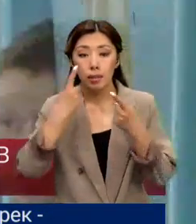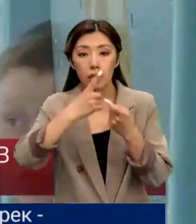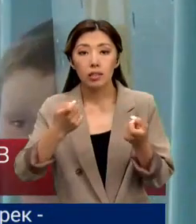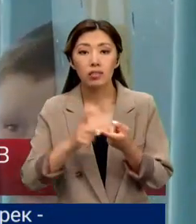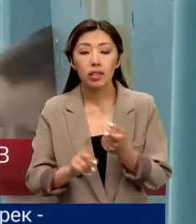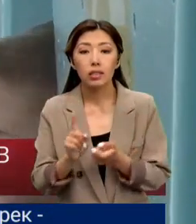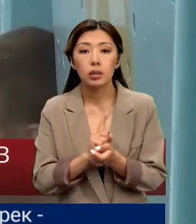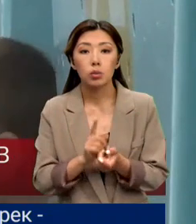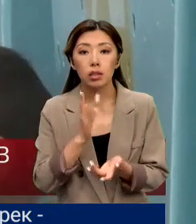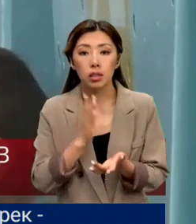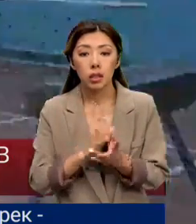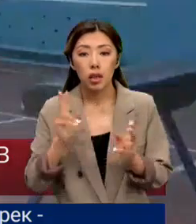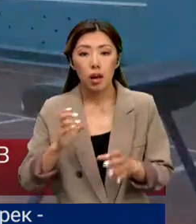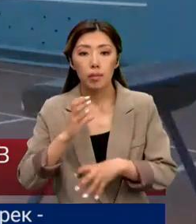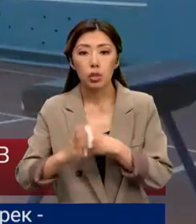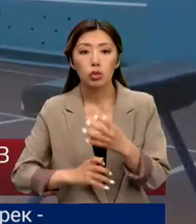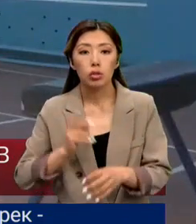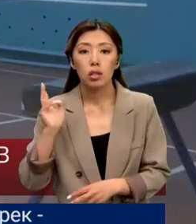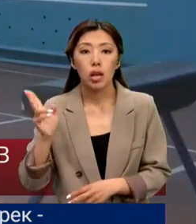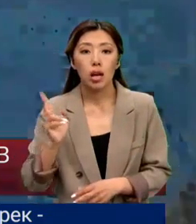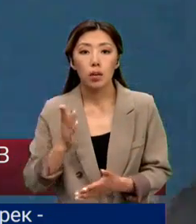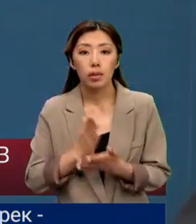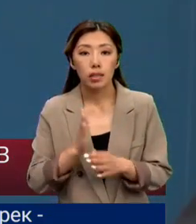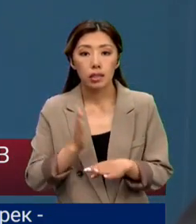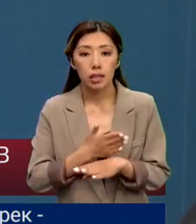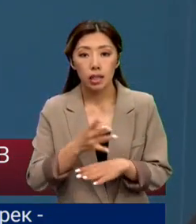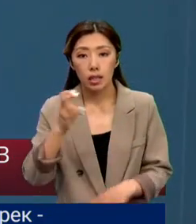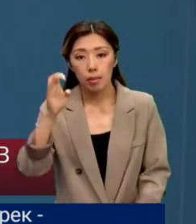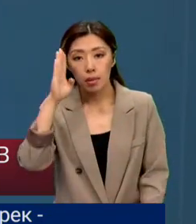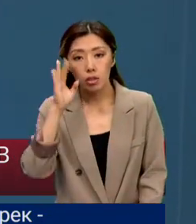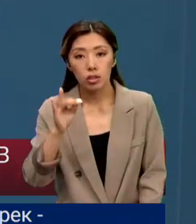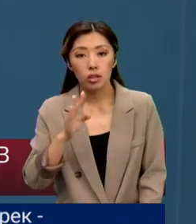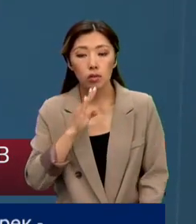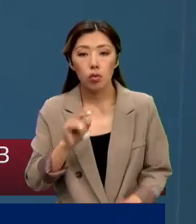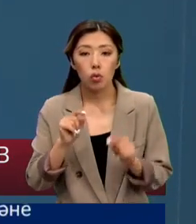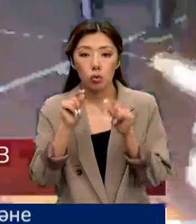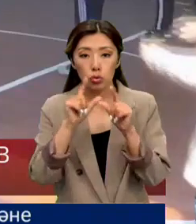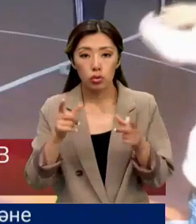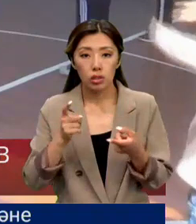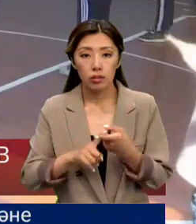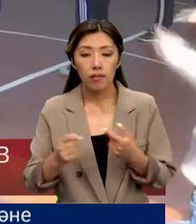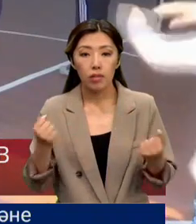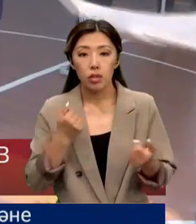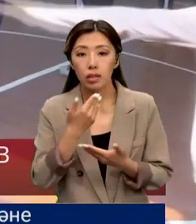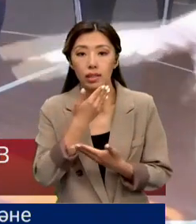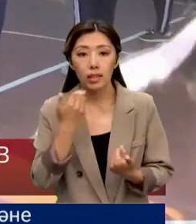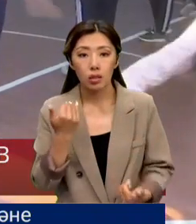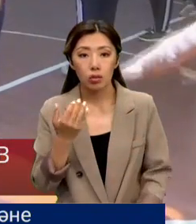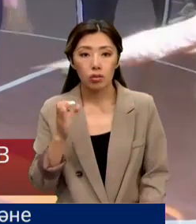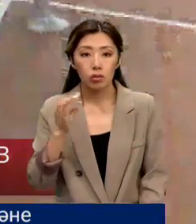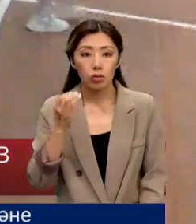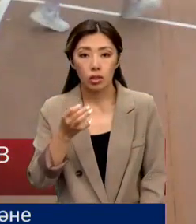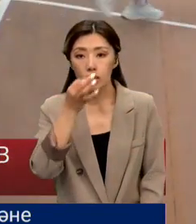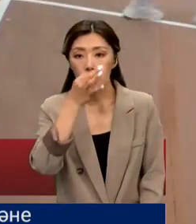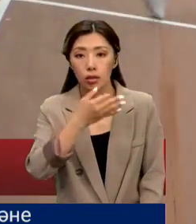изменения соответствуют всем международным требованиям. Деление на девочек и мальчиков на уроках физкультуры нет ни в Японии, ни в Штатах, ни в